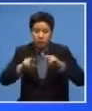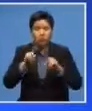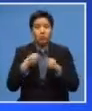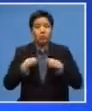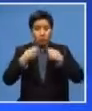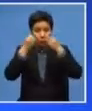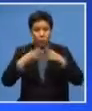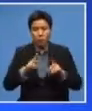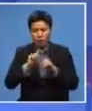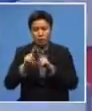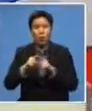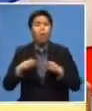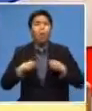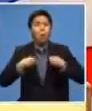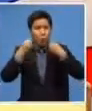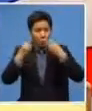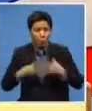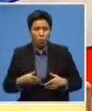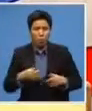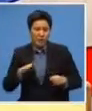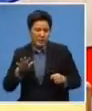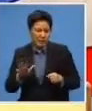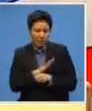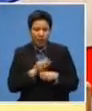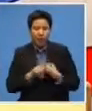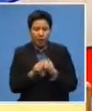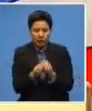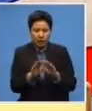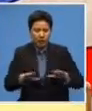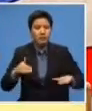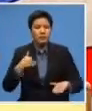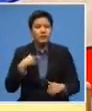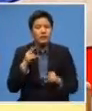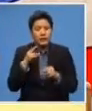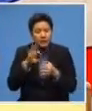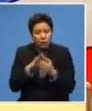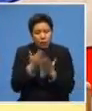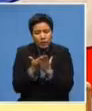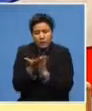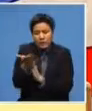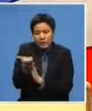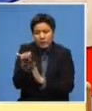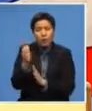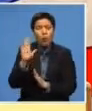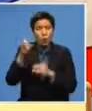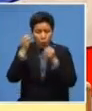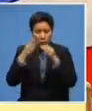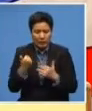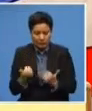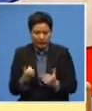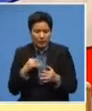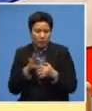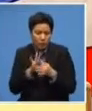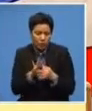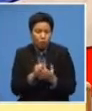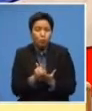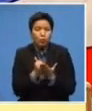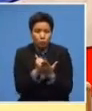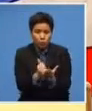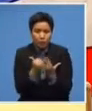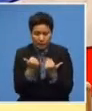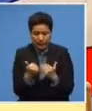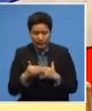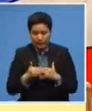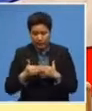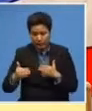ครูทุกคนเสียสละอยู่แล้วนะครับผมก็เป็นห่วงครูนะเรื่องนี้ถิ่นครูเรื่องอะไรอีกเยอะแยะไปหมดนะก็กำลังช่วยกันปรับแก้แล้วกันในระดับที่ส